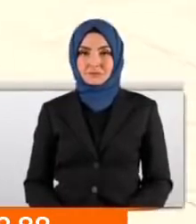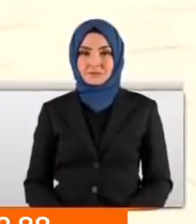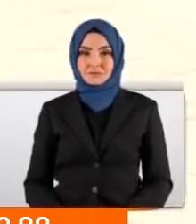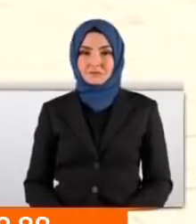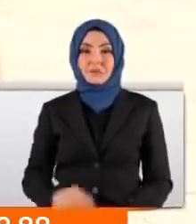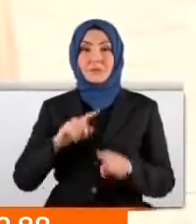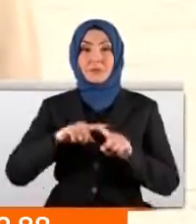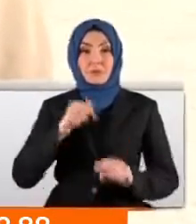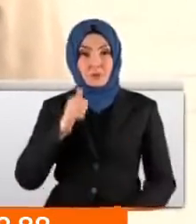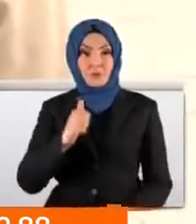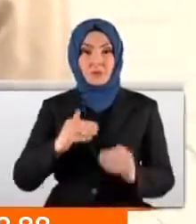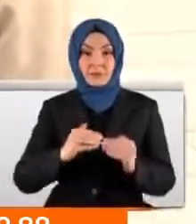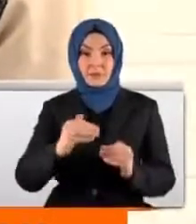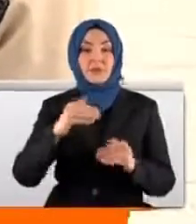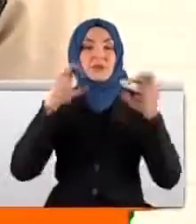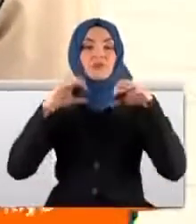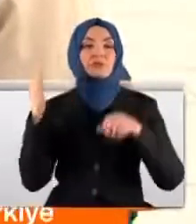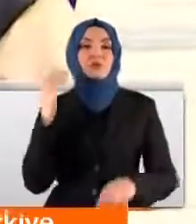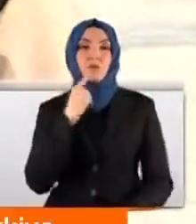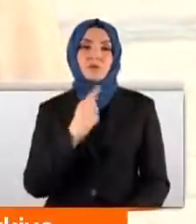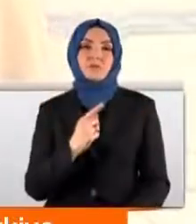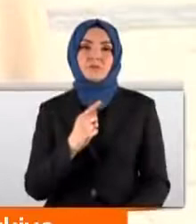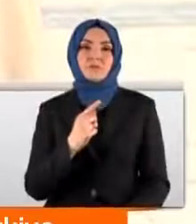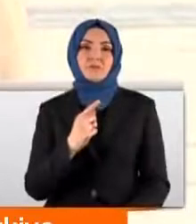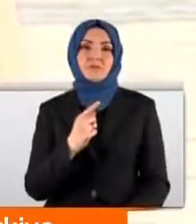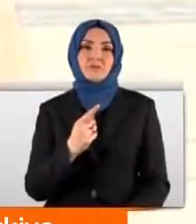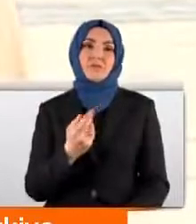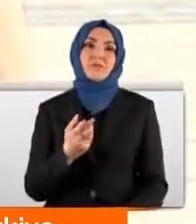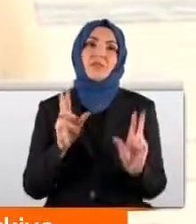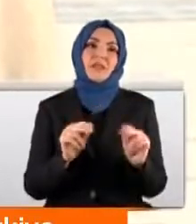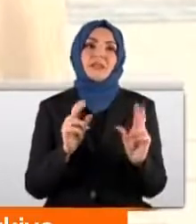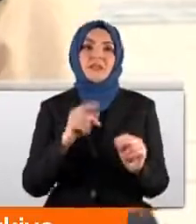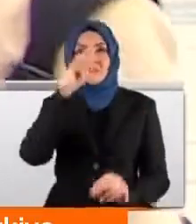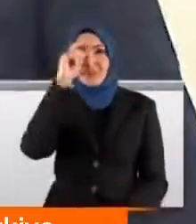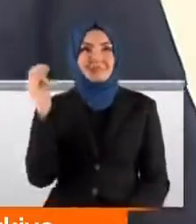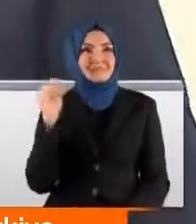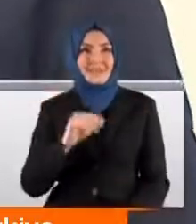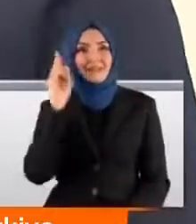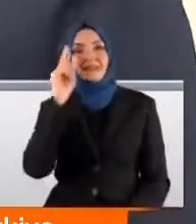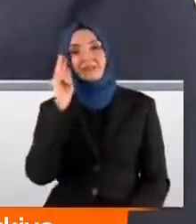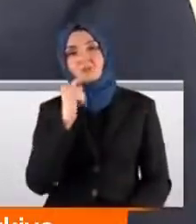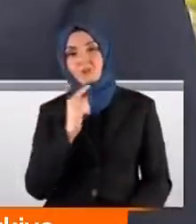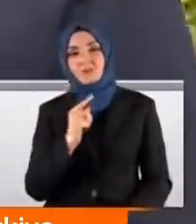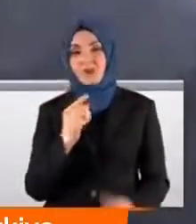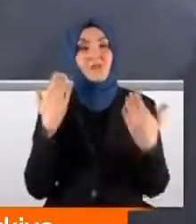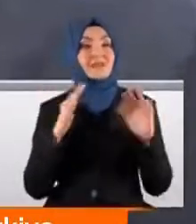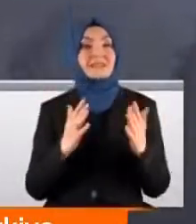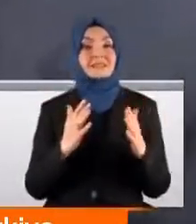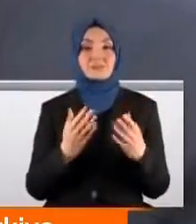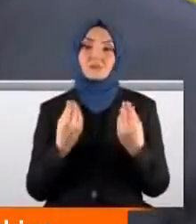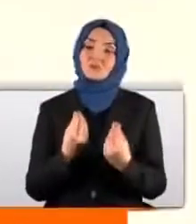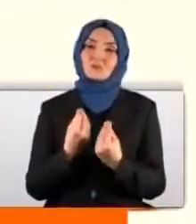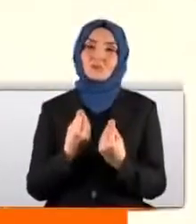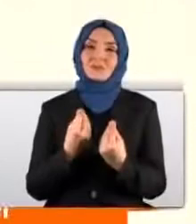Pazar günden itibaren yağmur geliyor desem? Yok artık. Yeter derim. Yaz gel derim artık. Hava nasıl? Çok güzel.